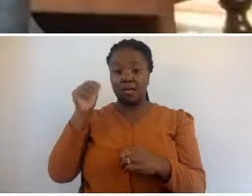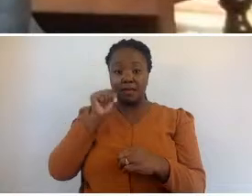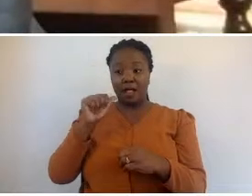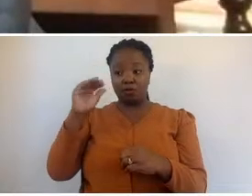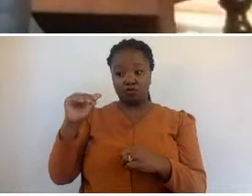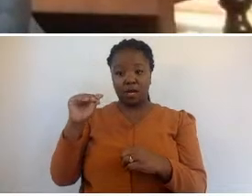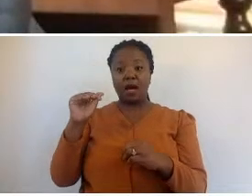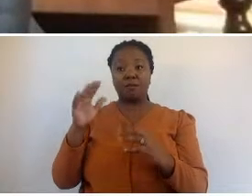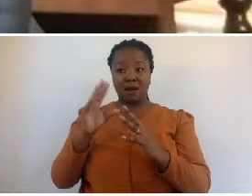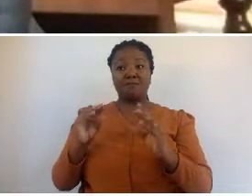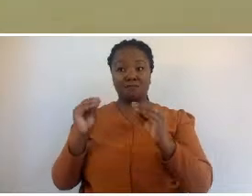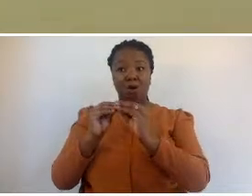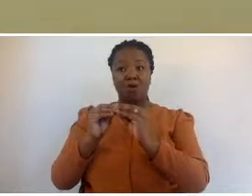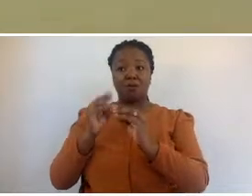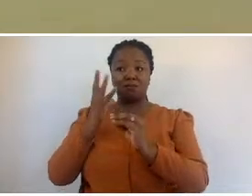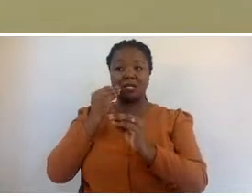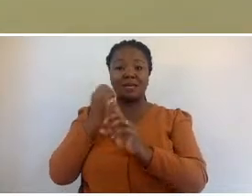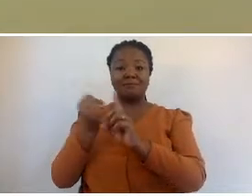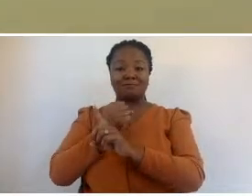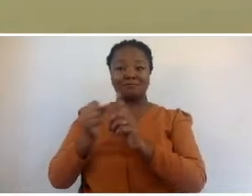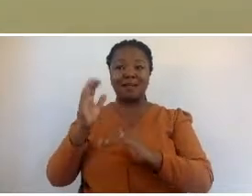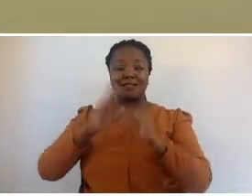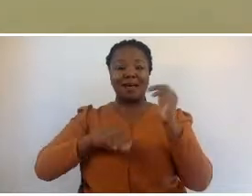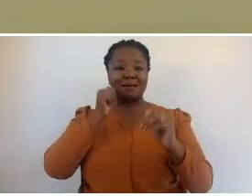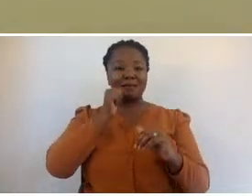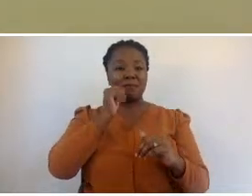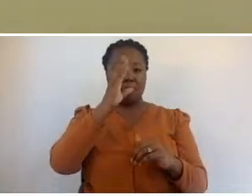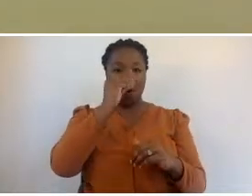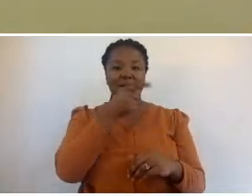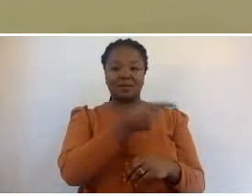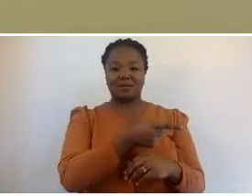que les filles sont plus vulnérables dans le contexte ougandais.